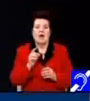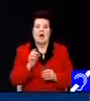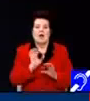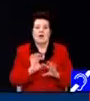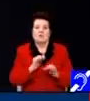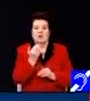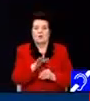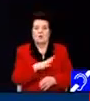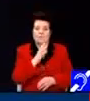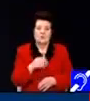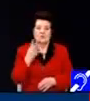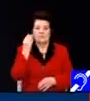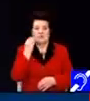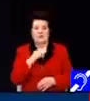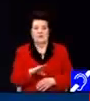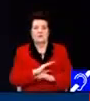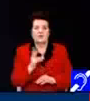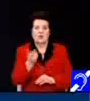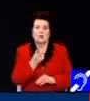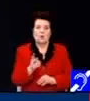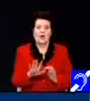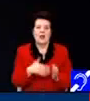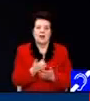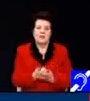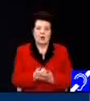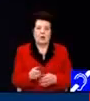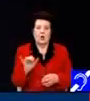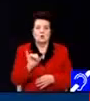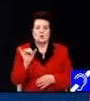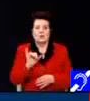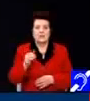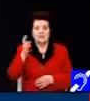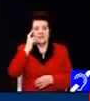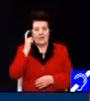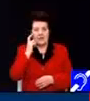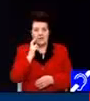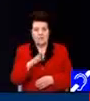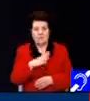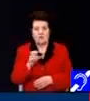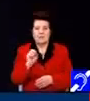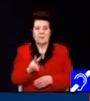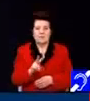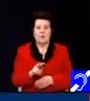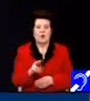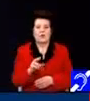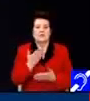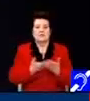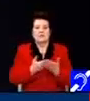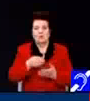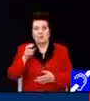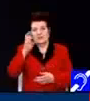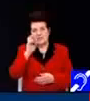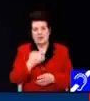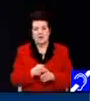Basarabia. Vlad, cel de-al doilea dintre frați, a fost liderul studențimii basarabene de la Kiev. A fost și el membru al Sfatului Țării, de altfel și